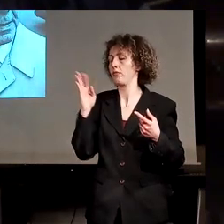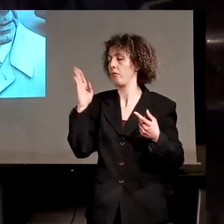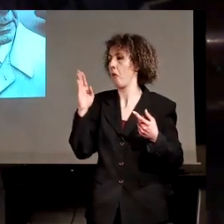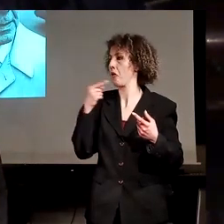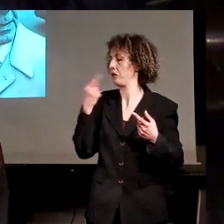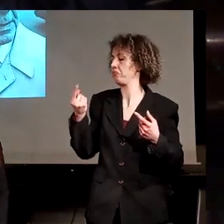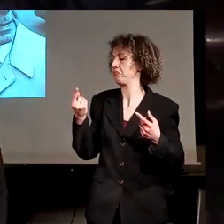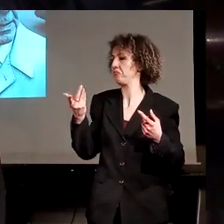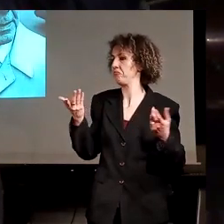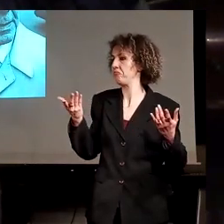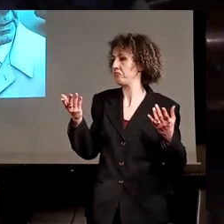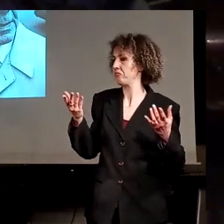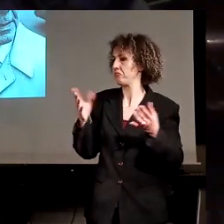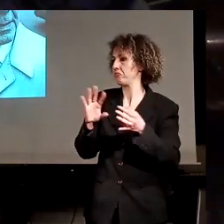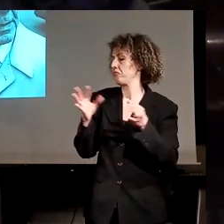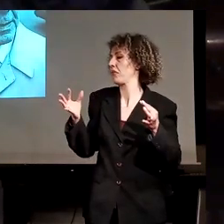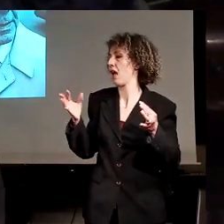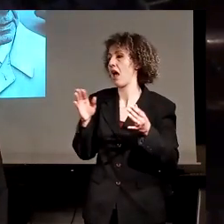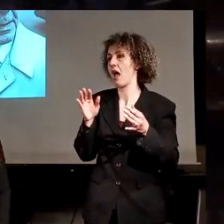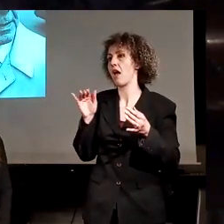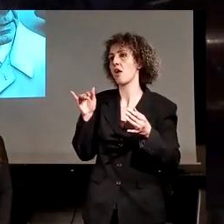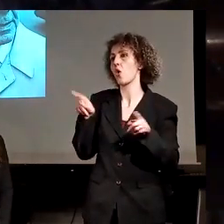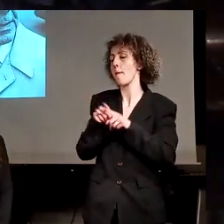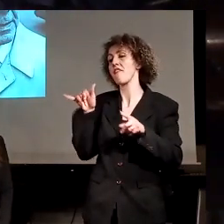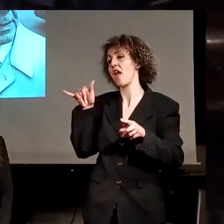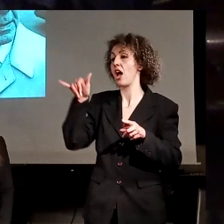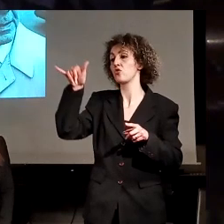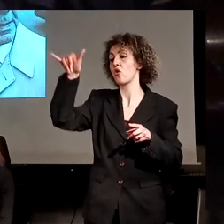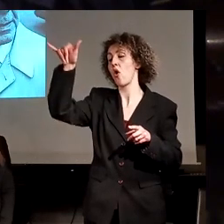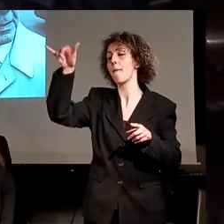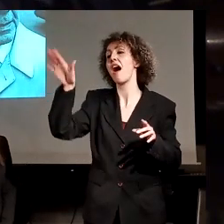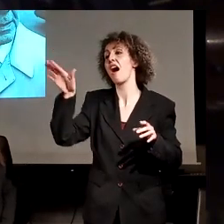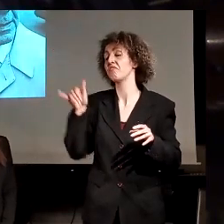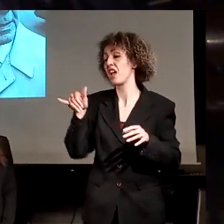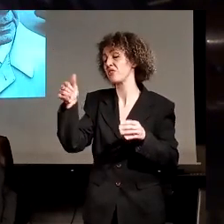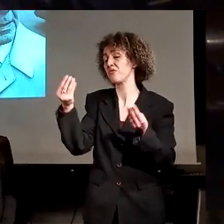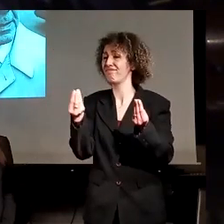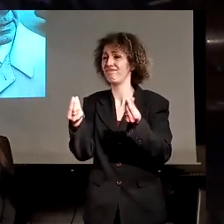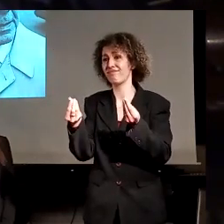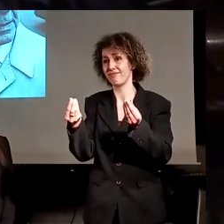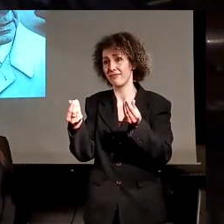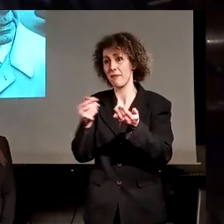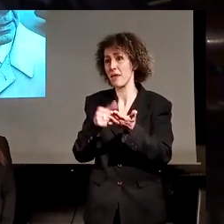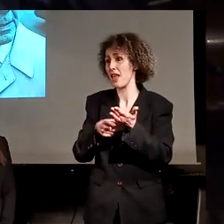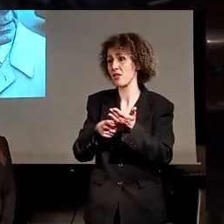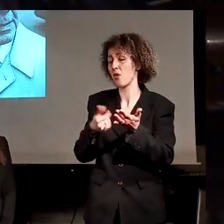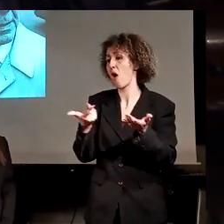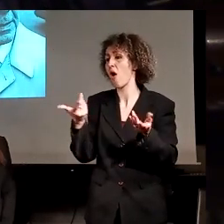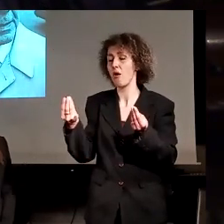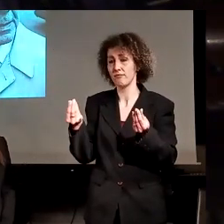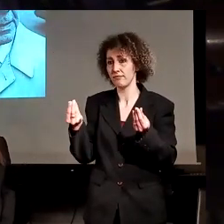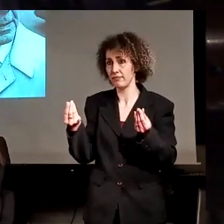alta quota ma con low cost con voli low cost con biglietto di ritorno prepagato poi c'era